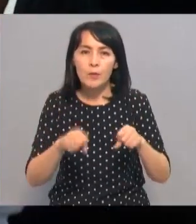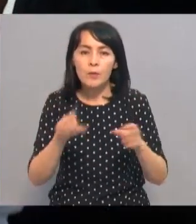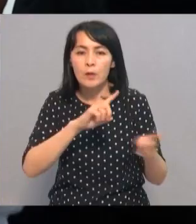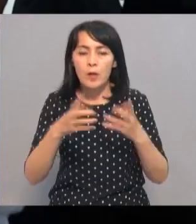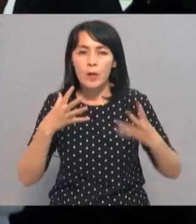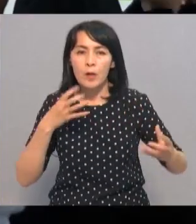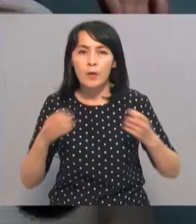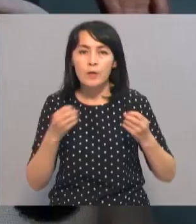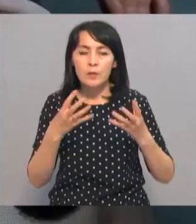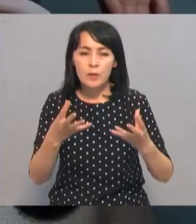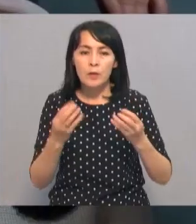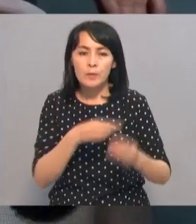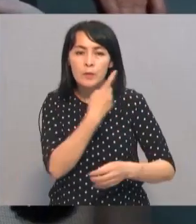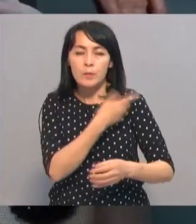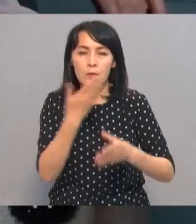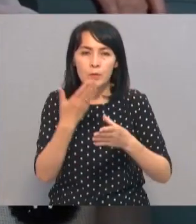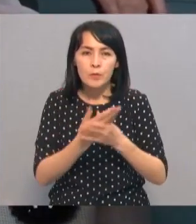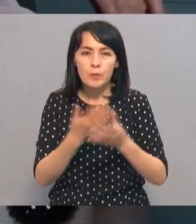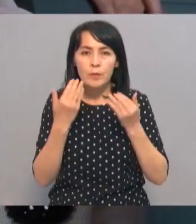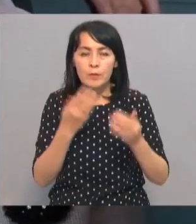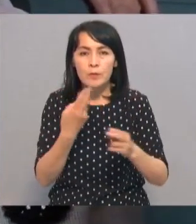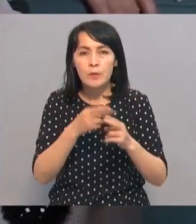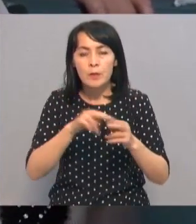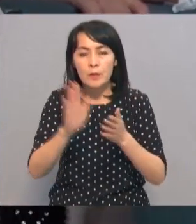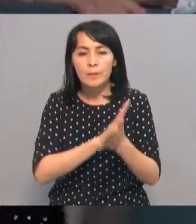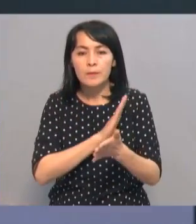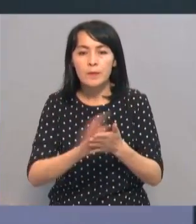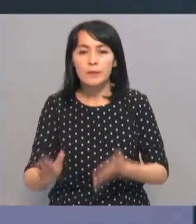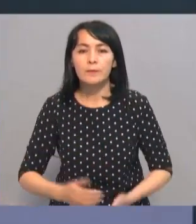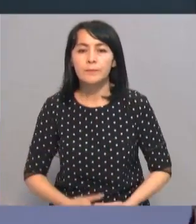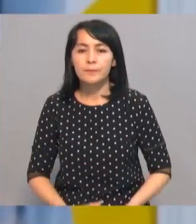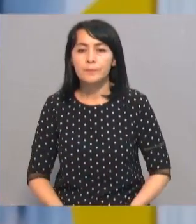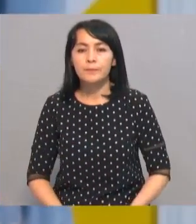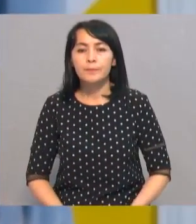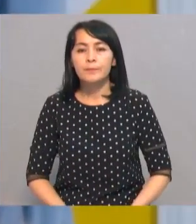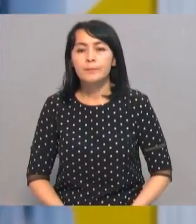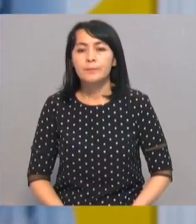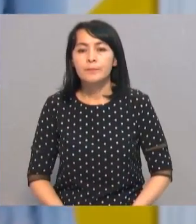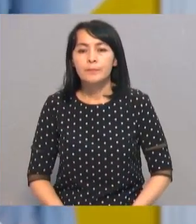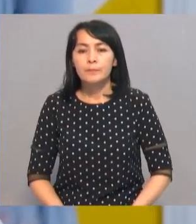заняться здоровьем, получив медицинские услуги. И все это бесплатно. Ернур Бубиев, Диана Блязиз, новости.